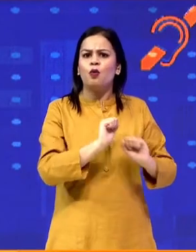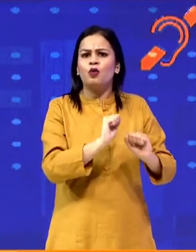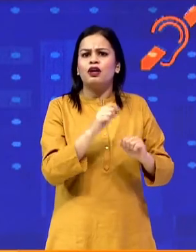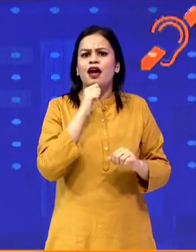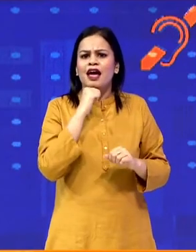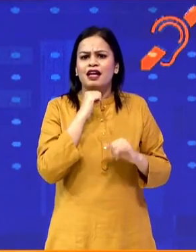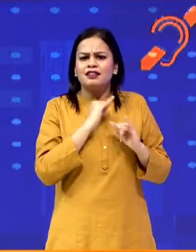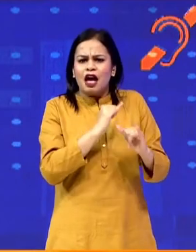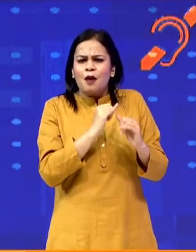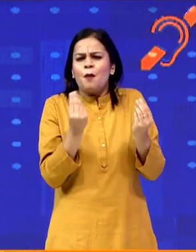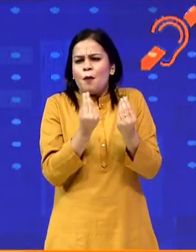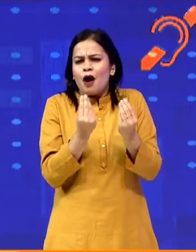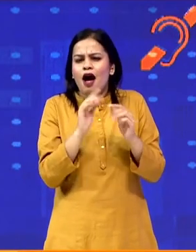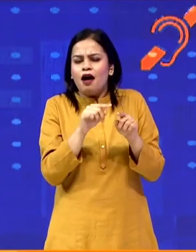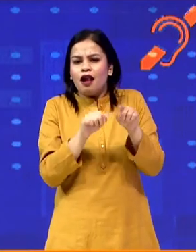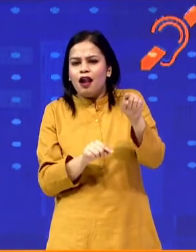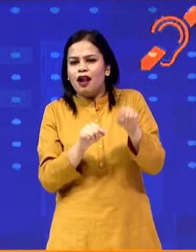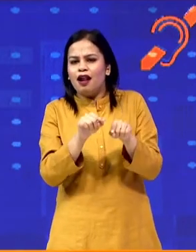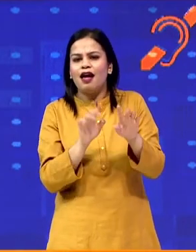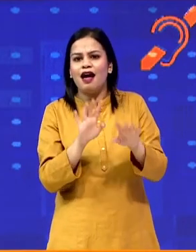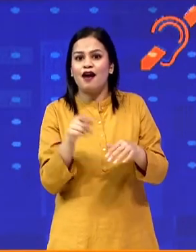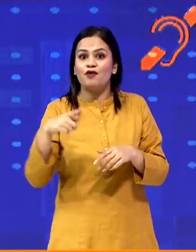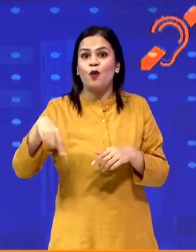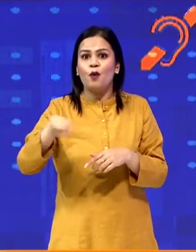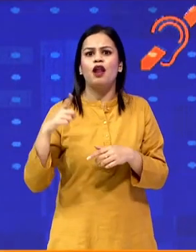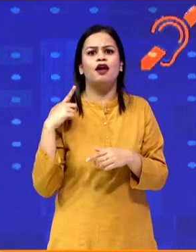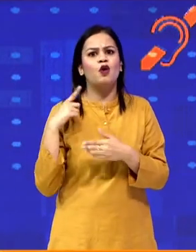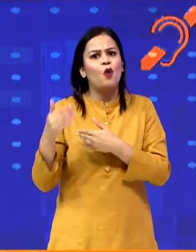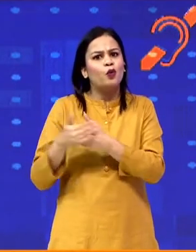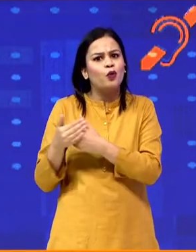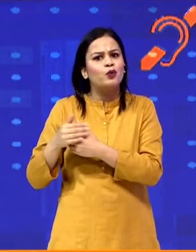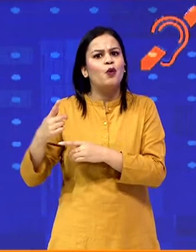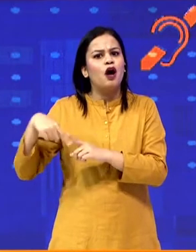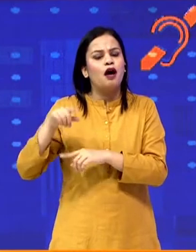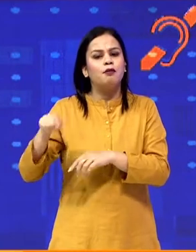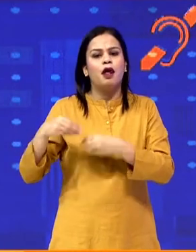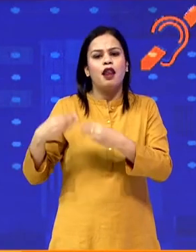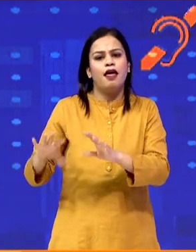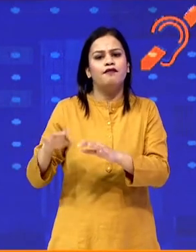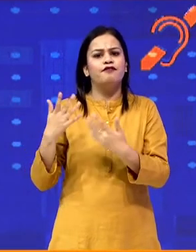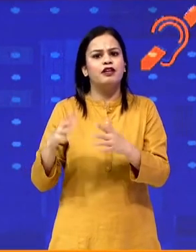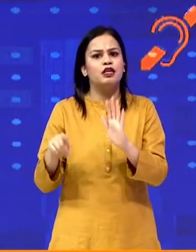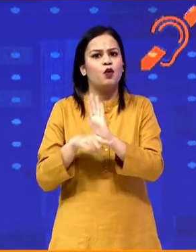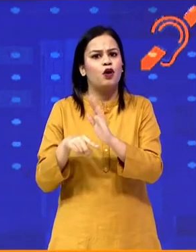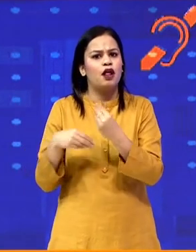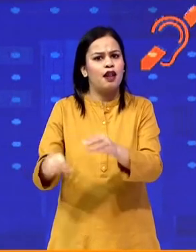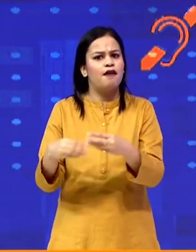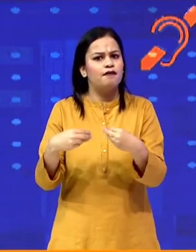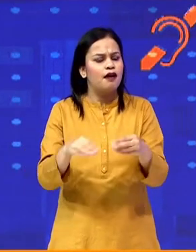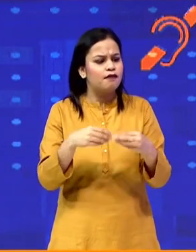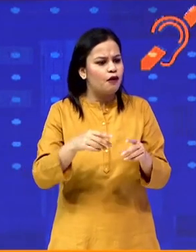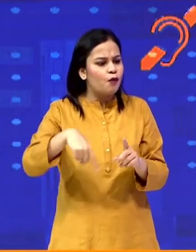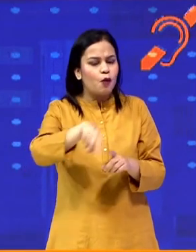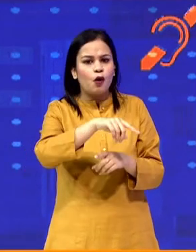छोटी उम्र महिला कांग्रेस की नेशनल एमपी बन गई